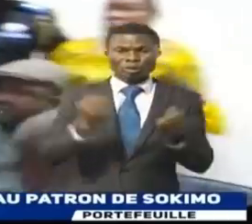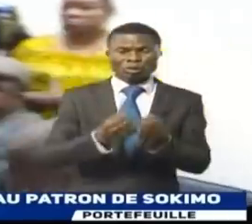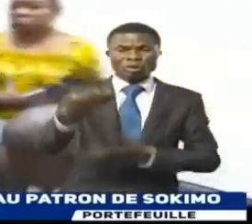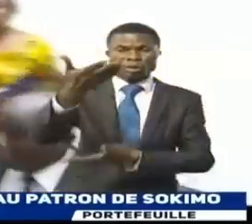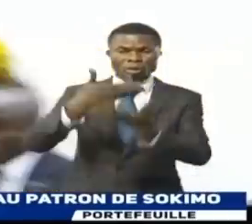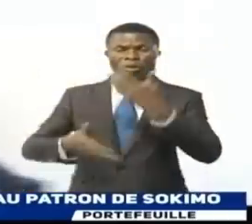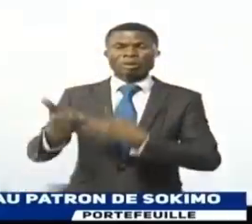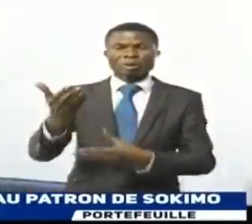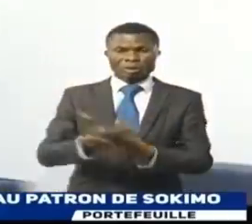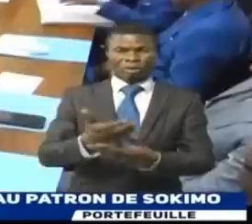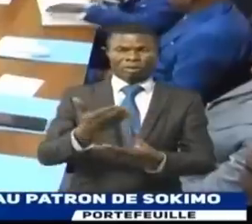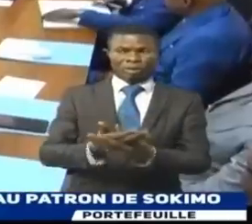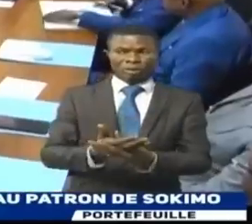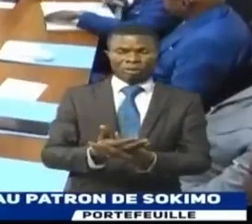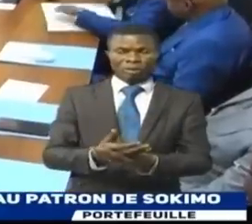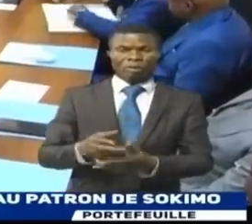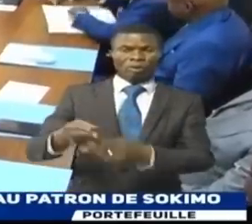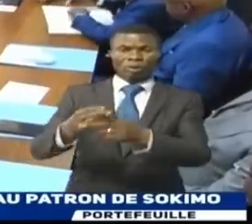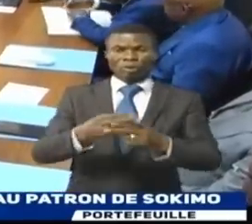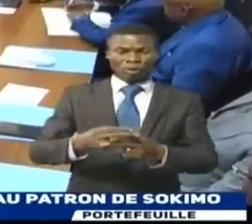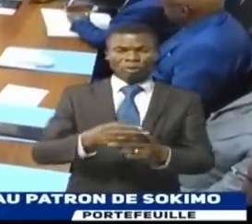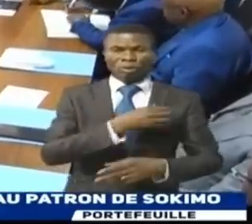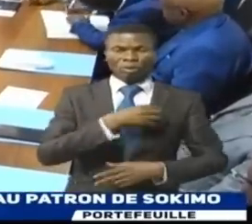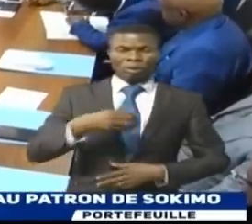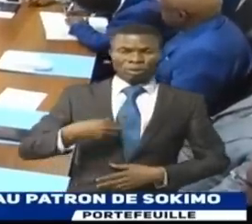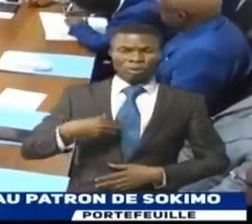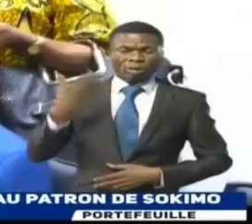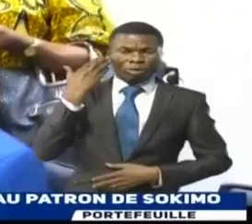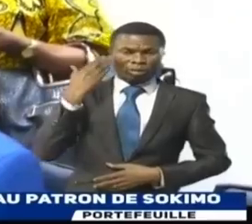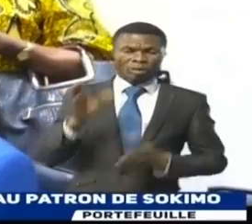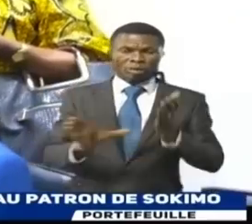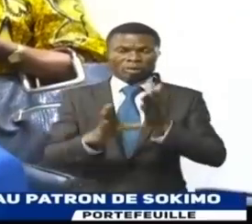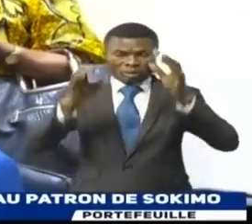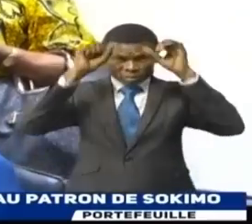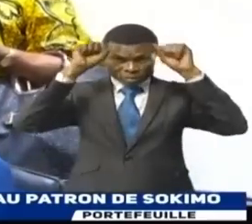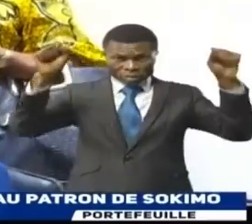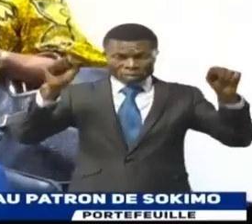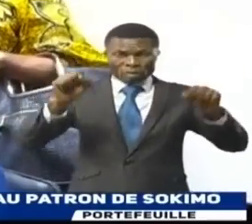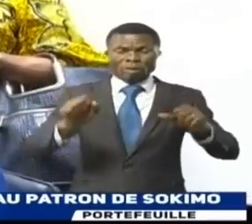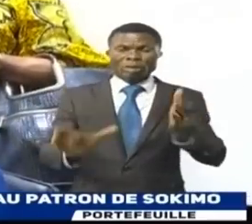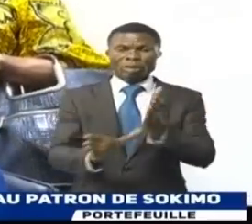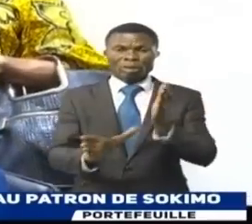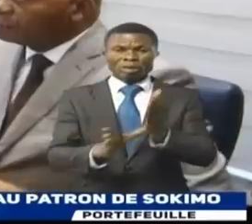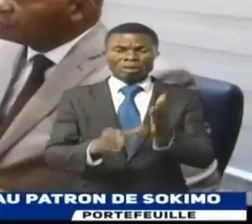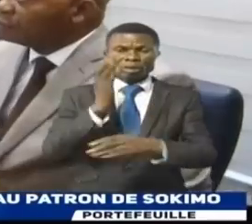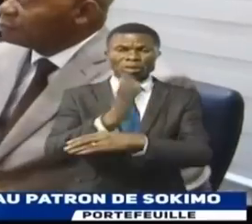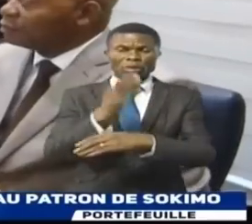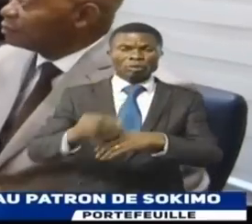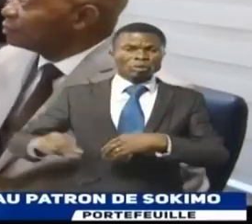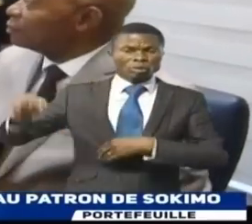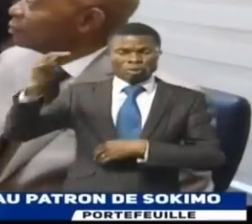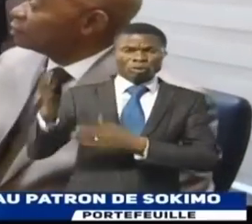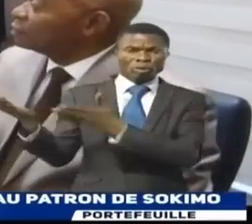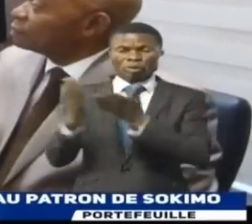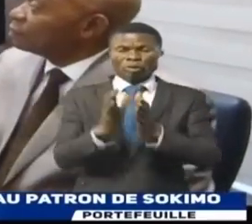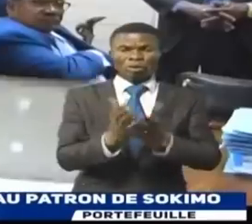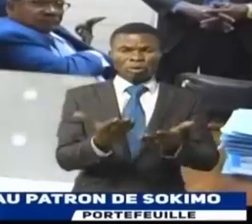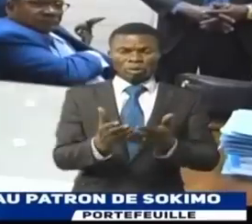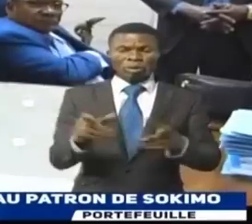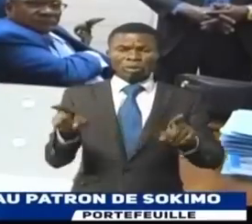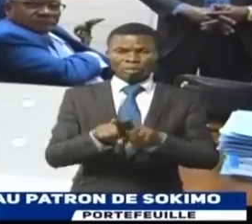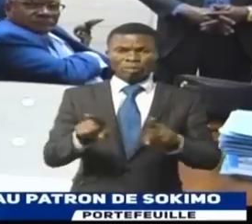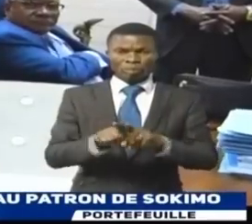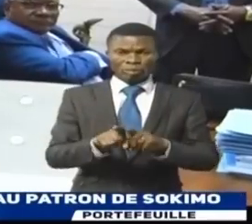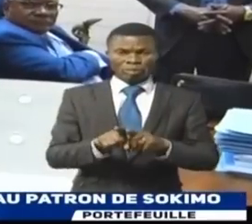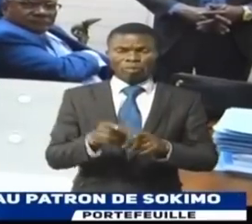et reprise supervisée par Stéphane Kankonde, vice-président ad intérim du Conseil supérieur du portefeuille, conformément